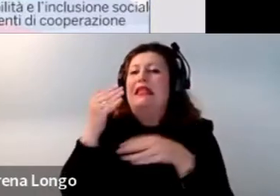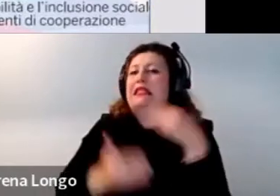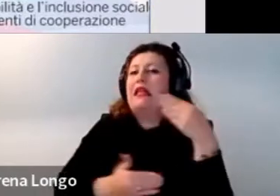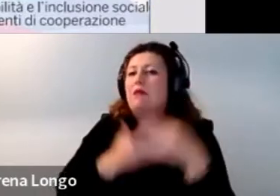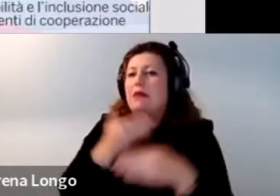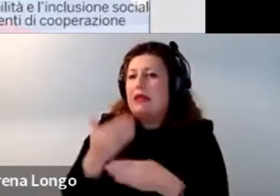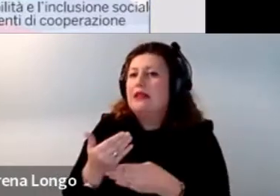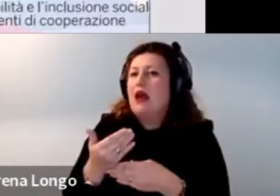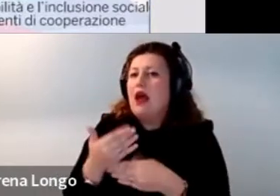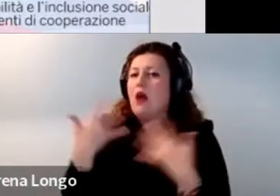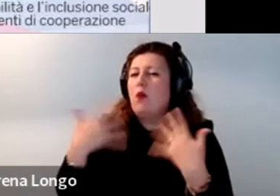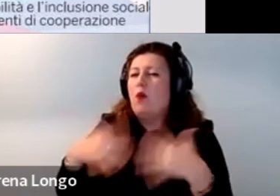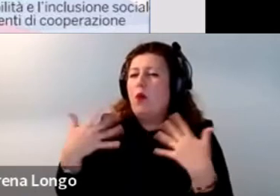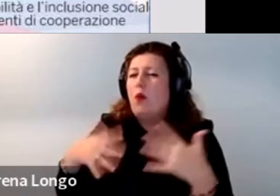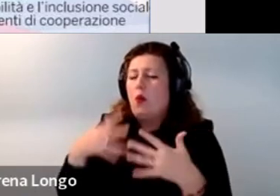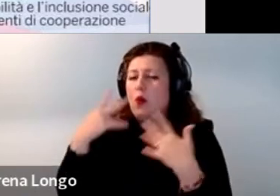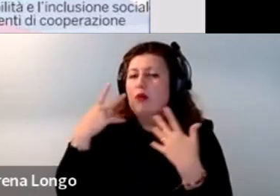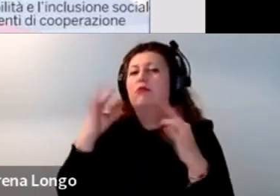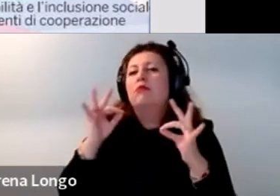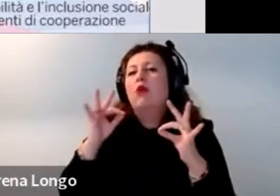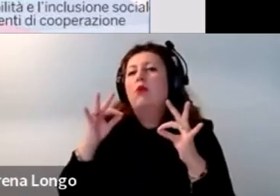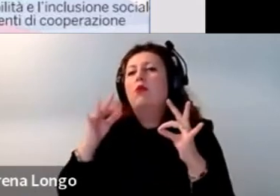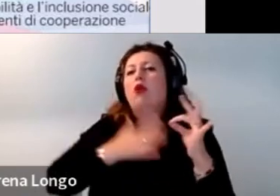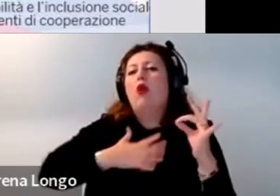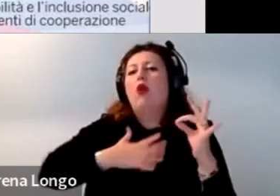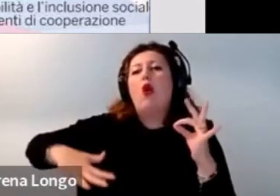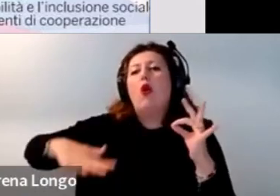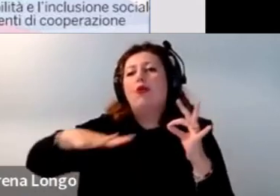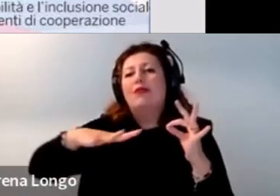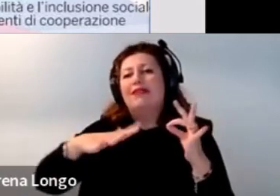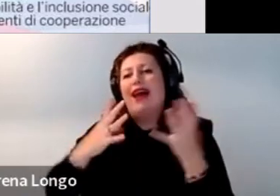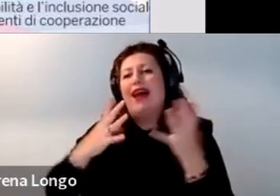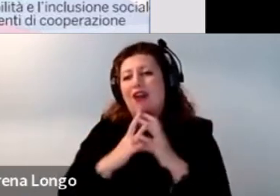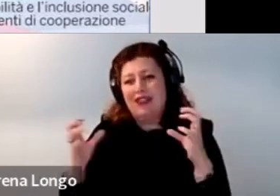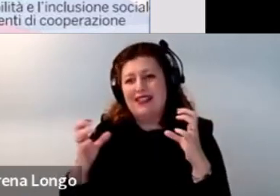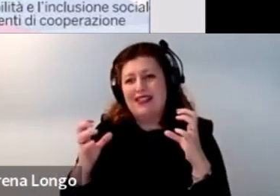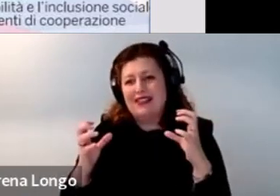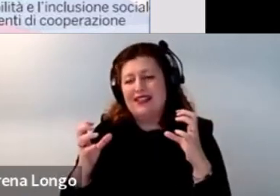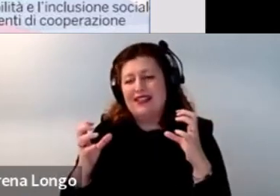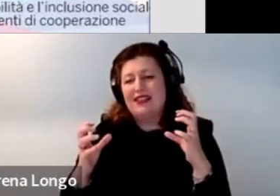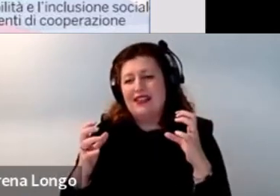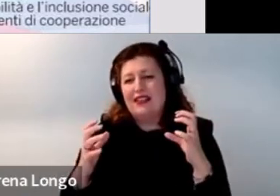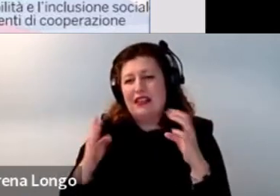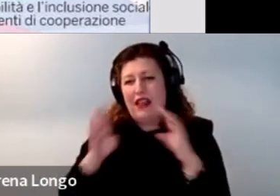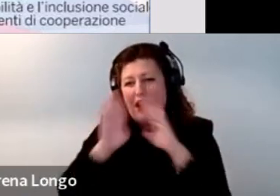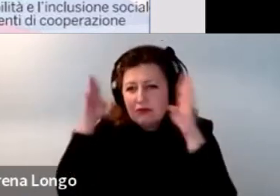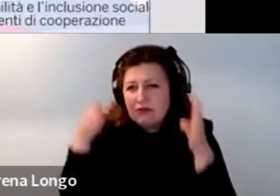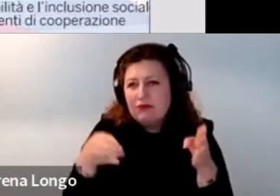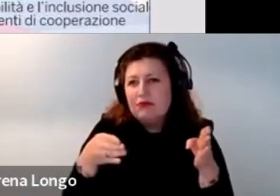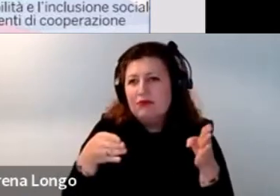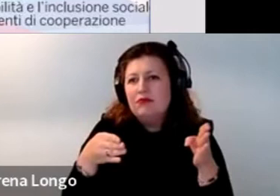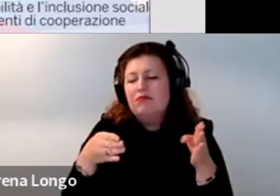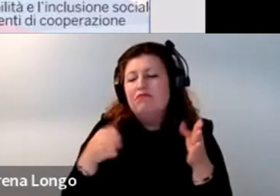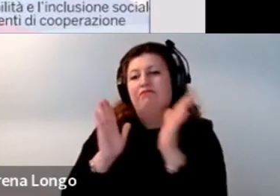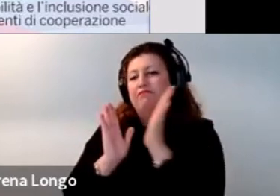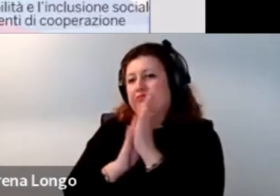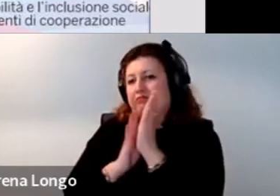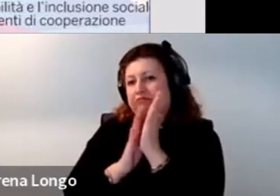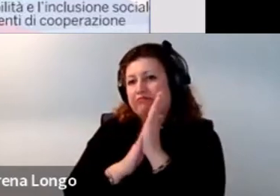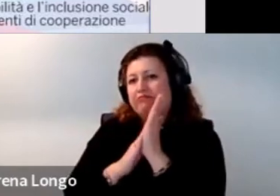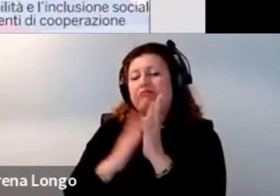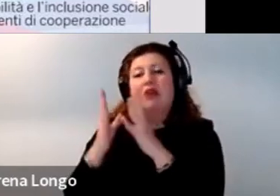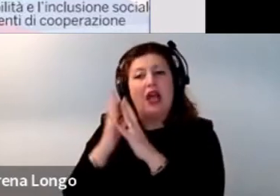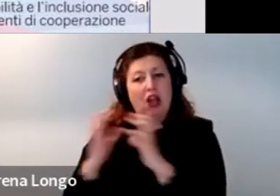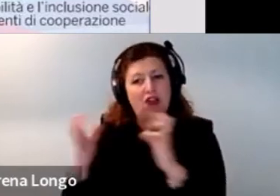fortemente attenzionato anche dalla nostra agenzia, e questo rende merito non solo all'agenzia, ma anche a